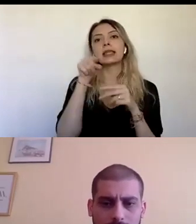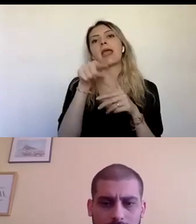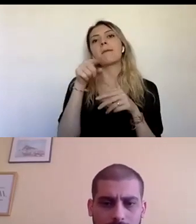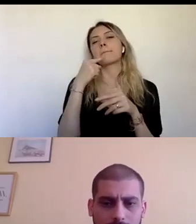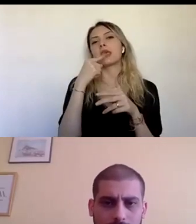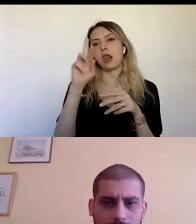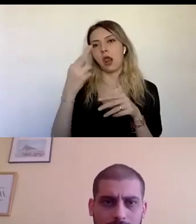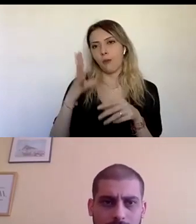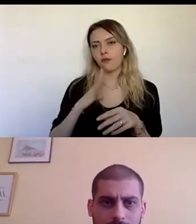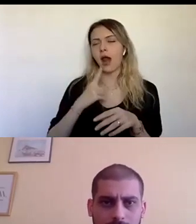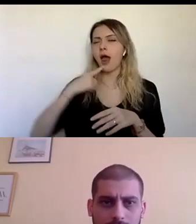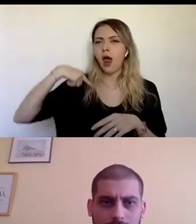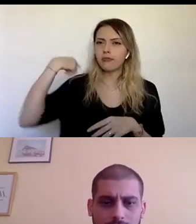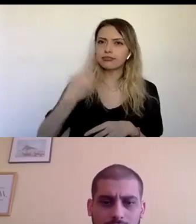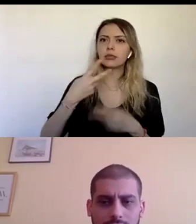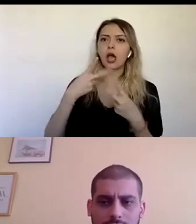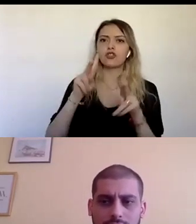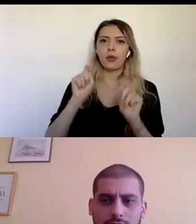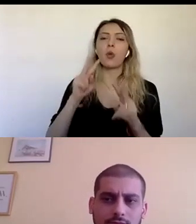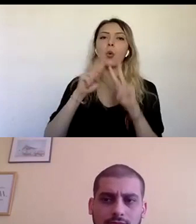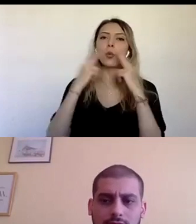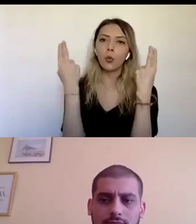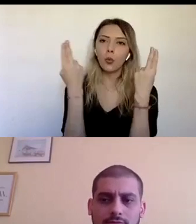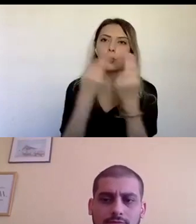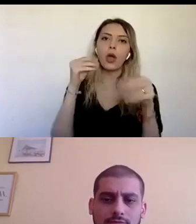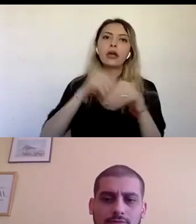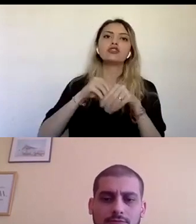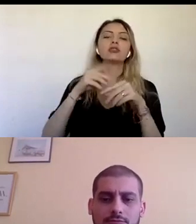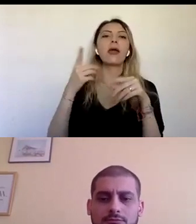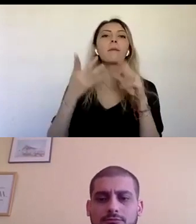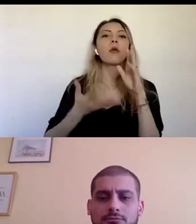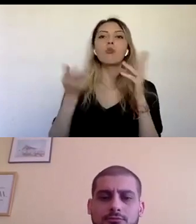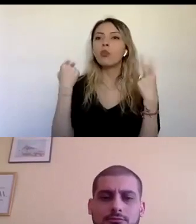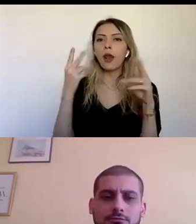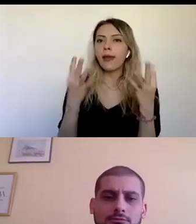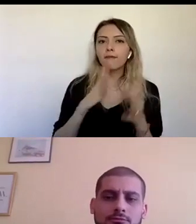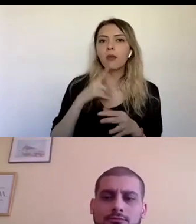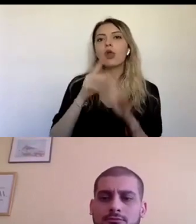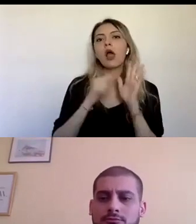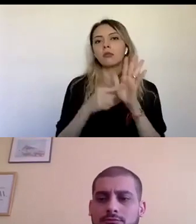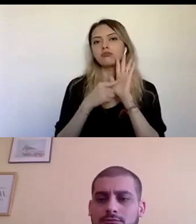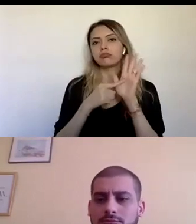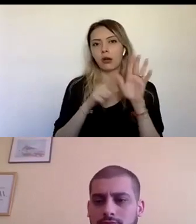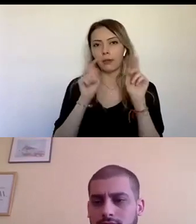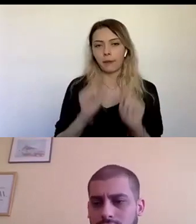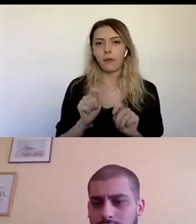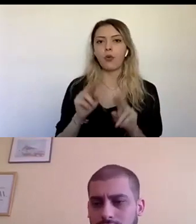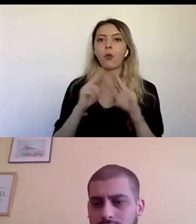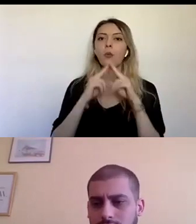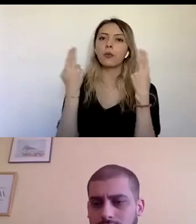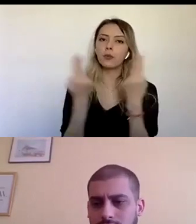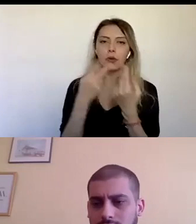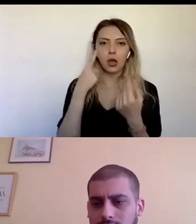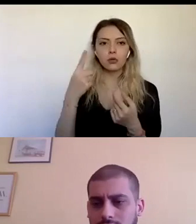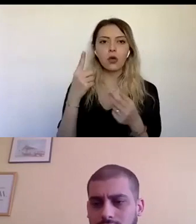Uzun şey. Orada şeyi gösteriyor. Dünya genelindeki trendleri de gösteriyor. Mesela dünya geneli aramalarda en çok aranan